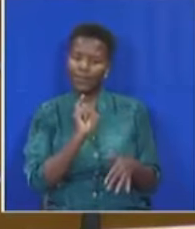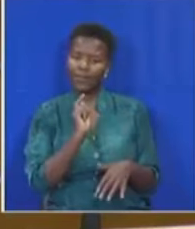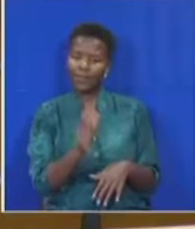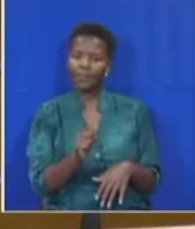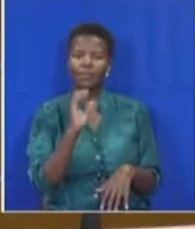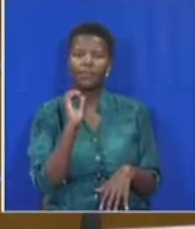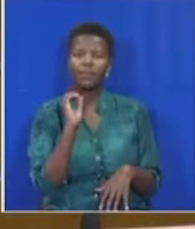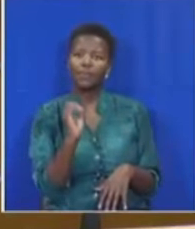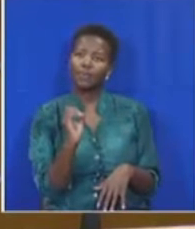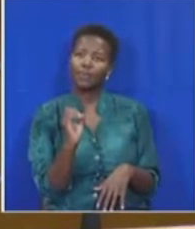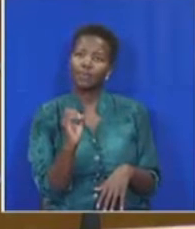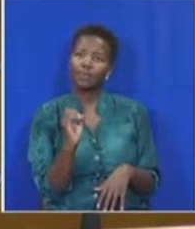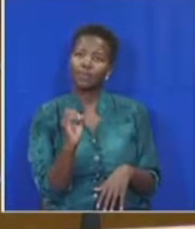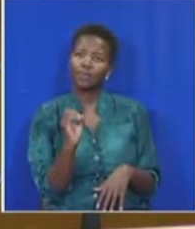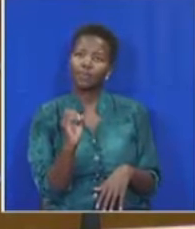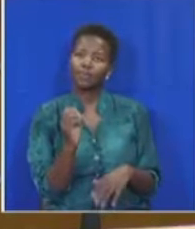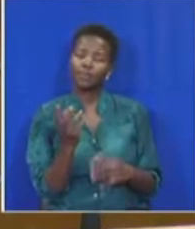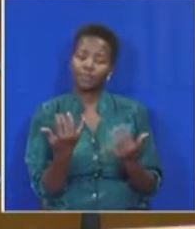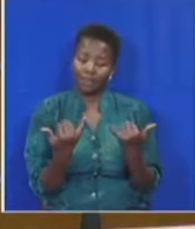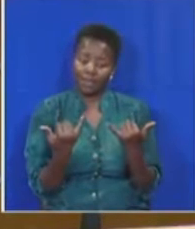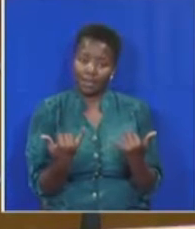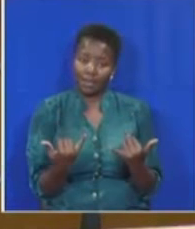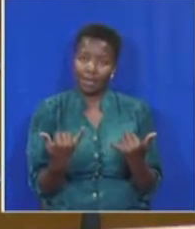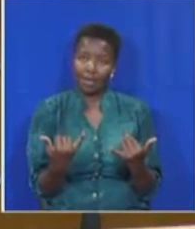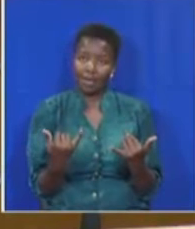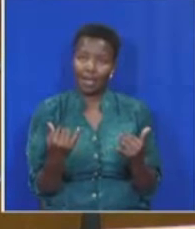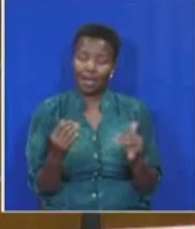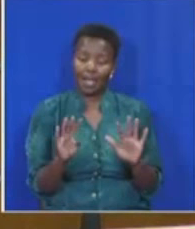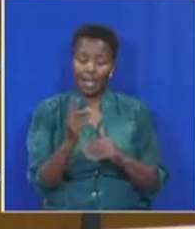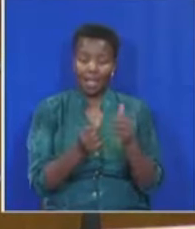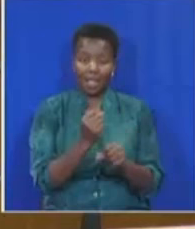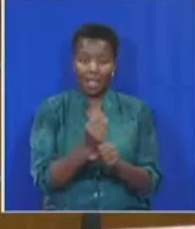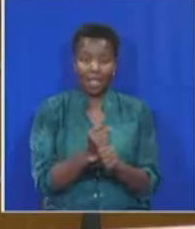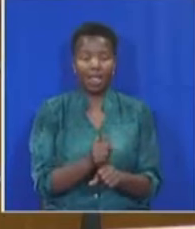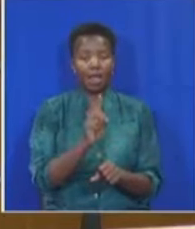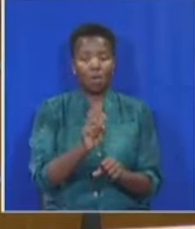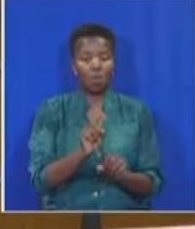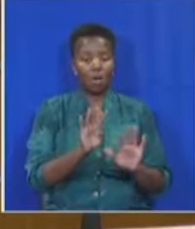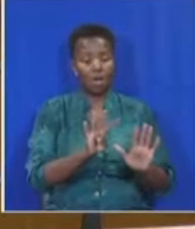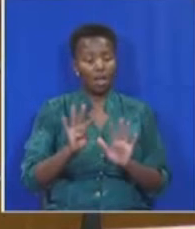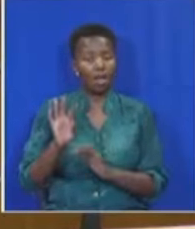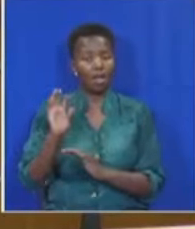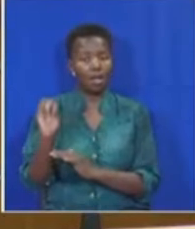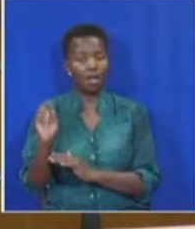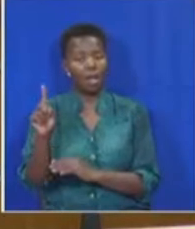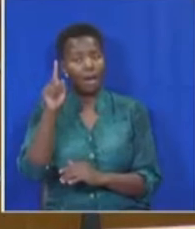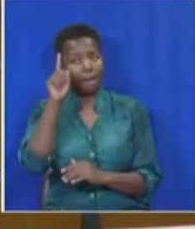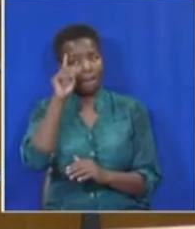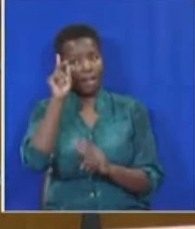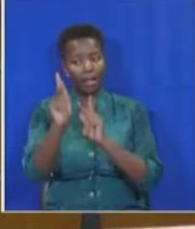kulapha ko-1980 apho khona ipension yabantu abamnyama yehliswa